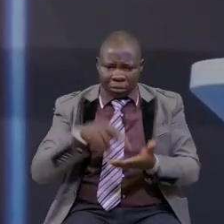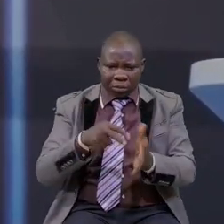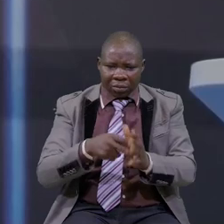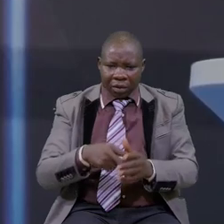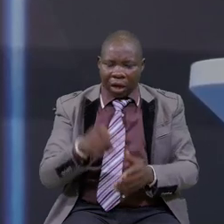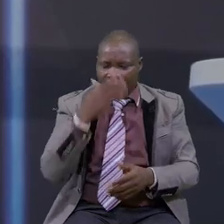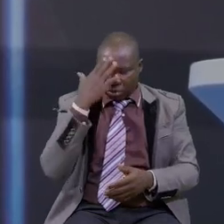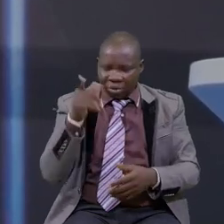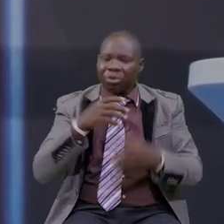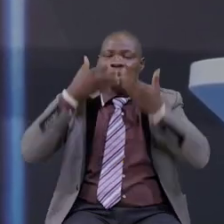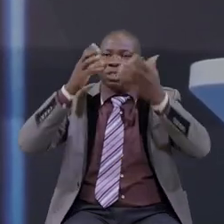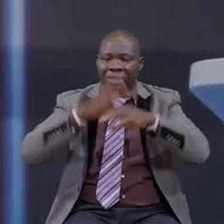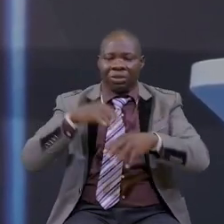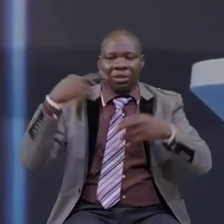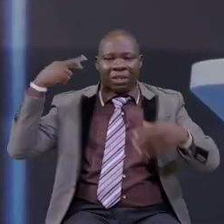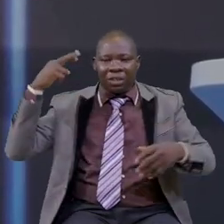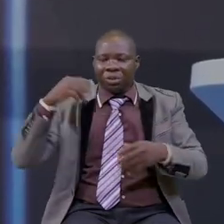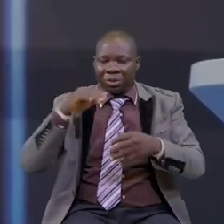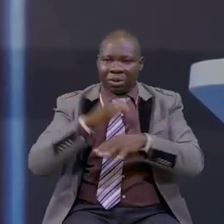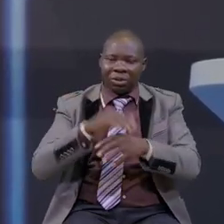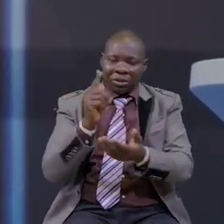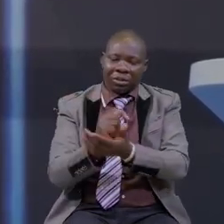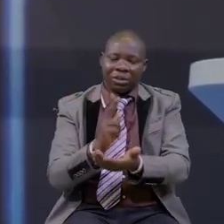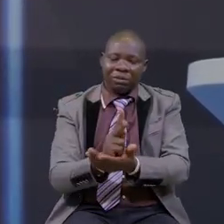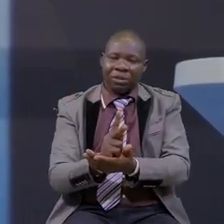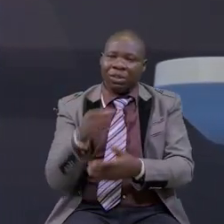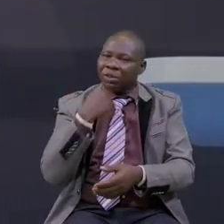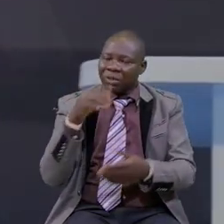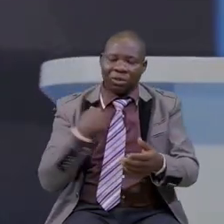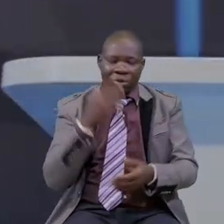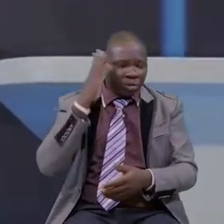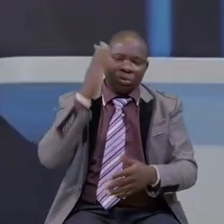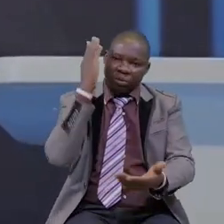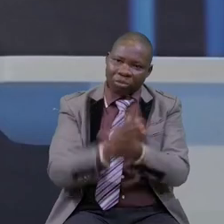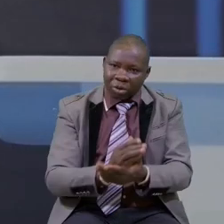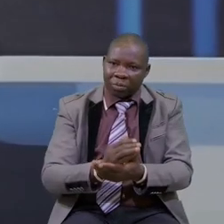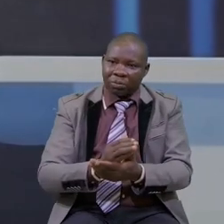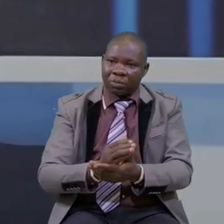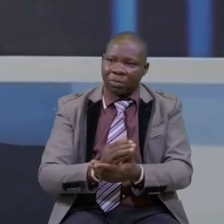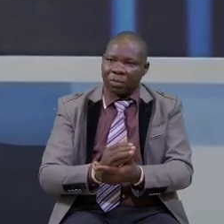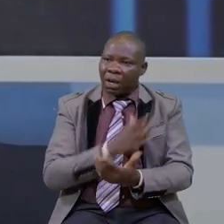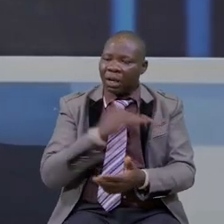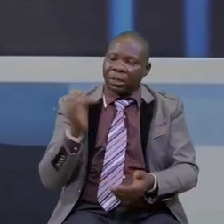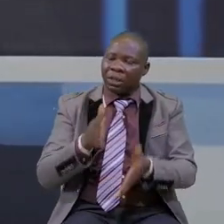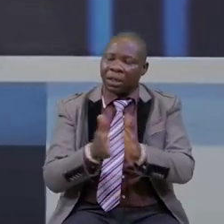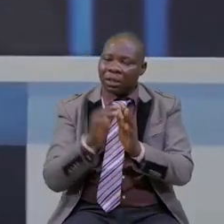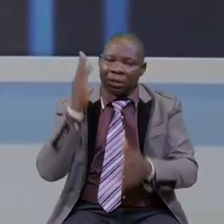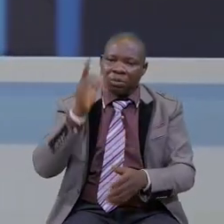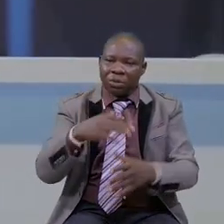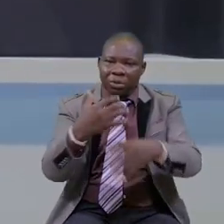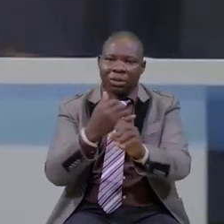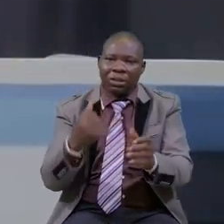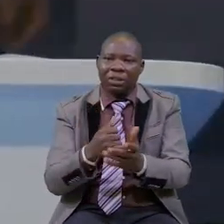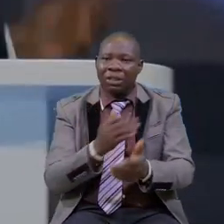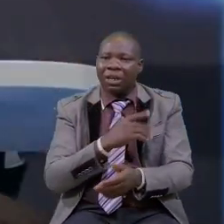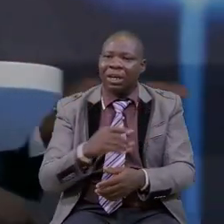tu cries à la télévision. Il dit d'arrêter ça. 100 millions. Ils disent, est-ce que tu vas prendre ça? Il dit, d'accord, je